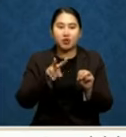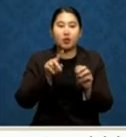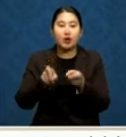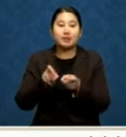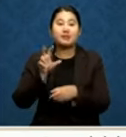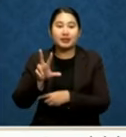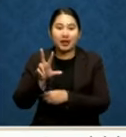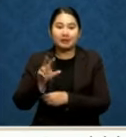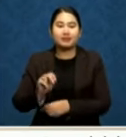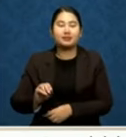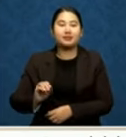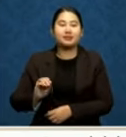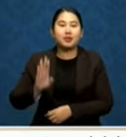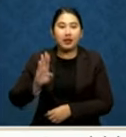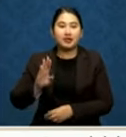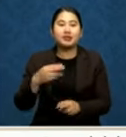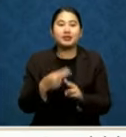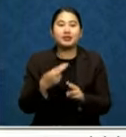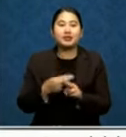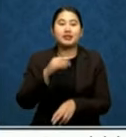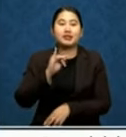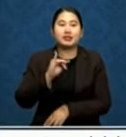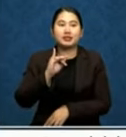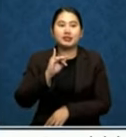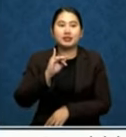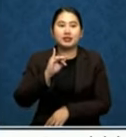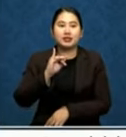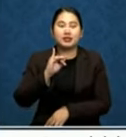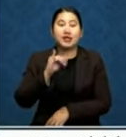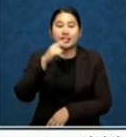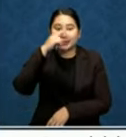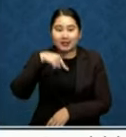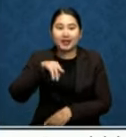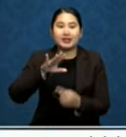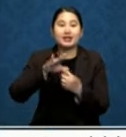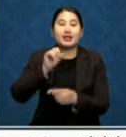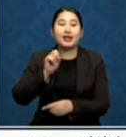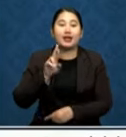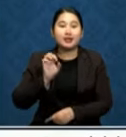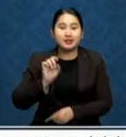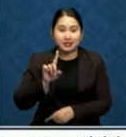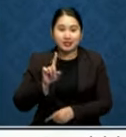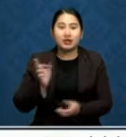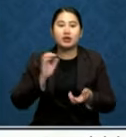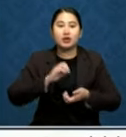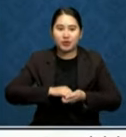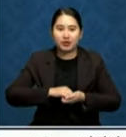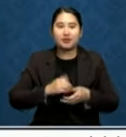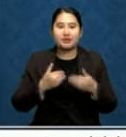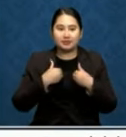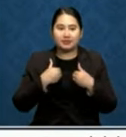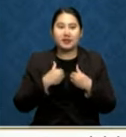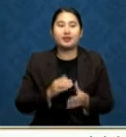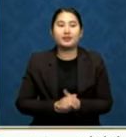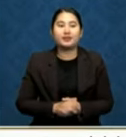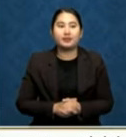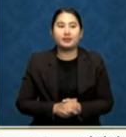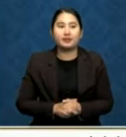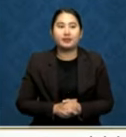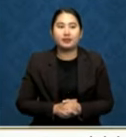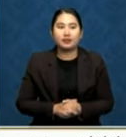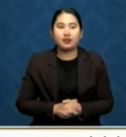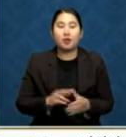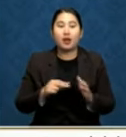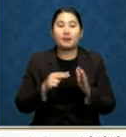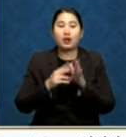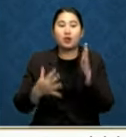ของบริษัทชัยสรีนะครับเราร่วมทุนในนามของบริษัทไทยดีเฟนซ์อินดัสทรีนะครับซึ่งสทป.ถือหุ้นอยู่ 7% นะครับเพื่อสร้างโอก